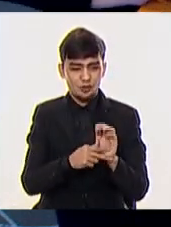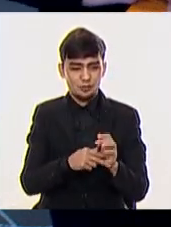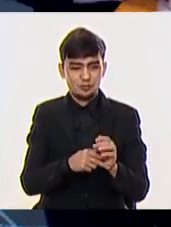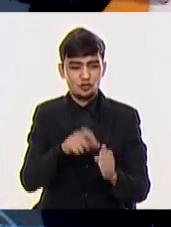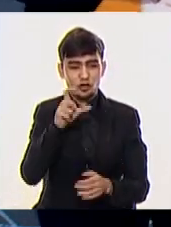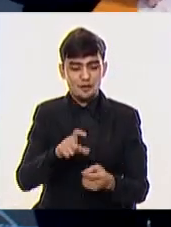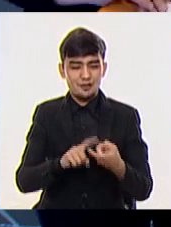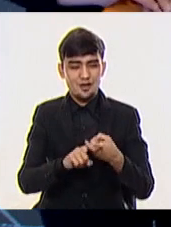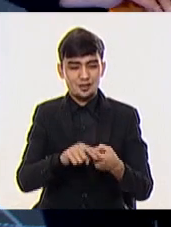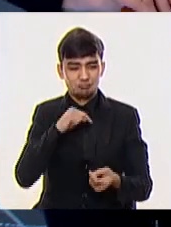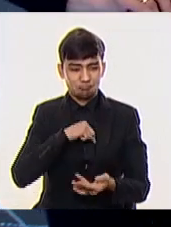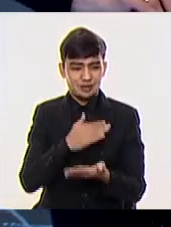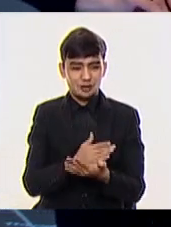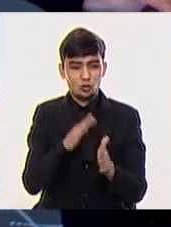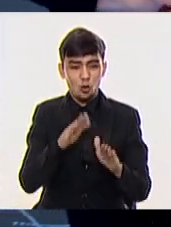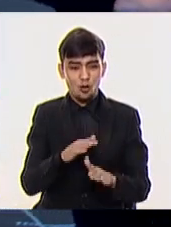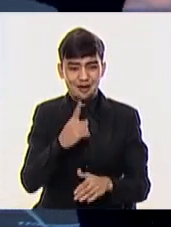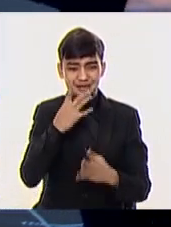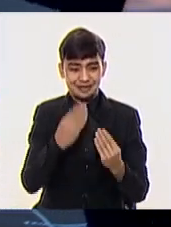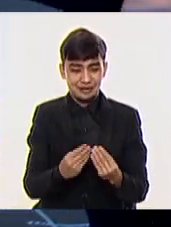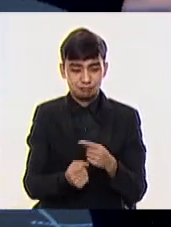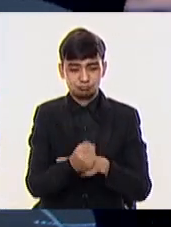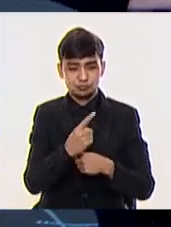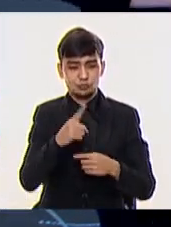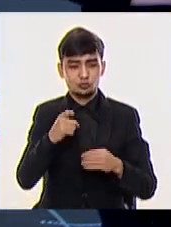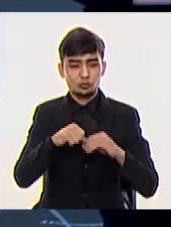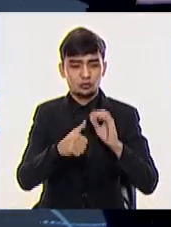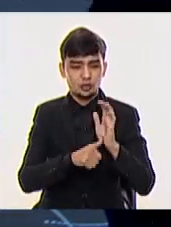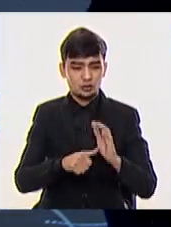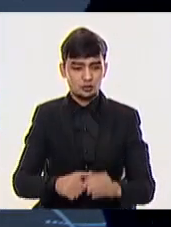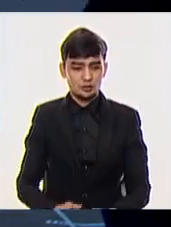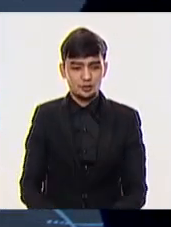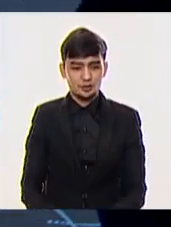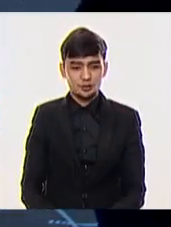128 человек инфицированных и только за минувшие сутки 116.